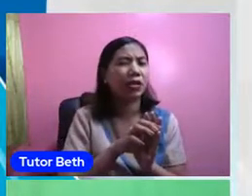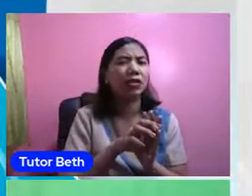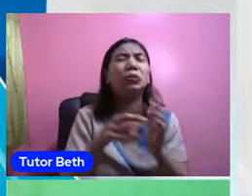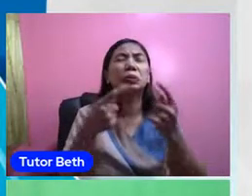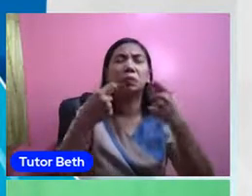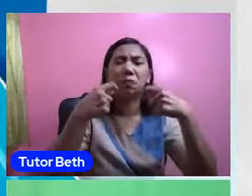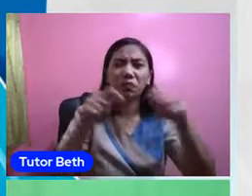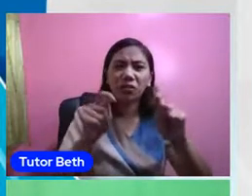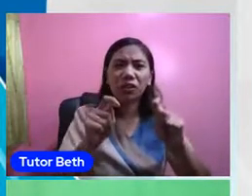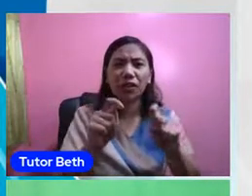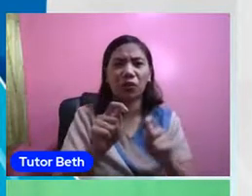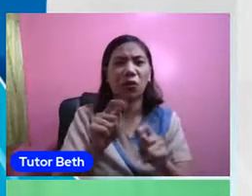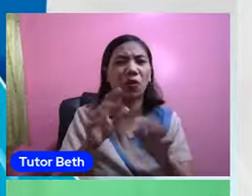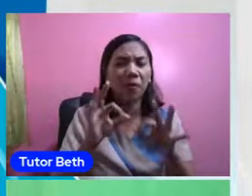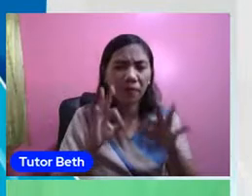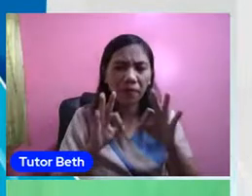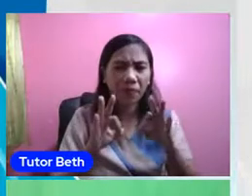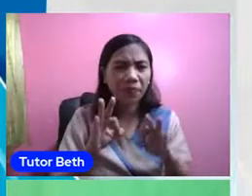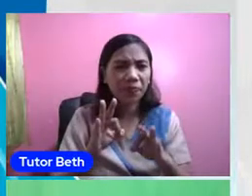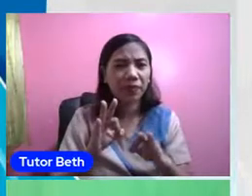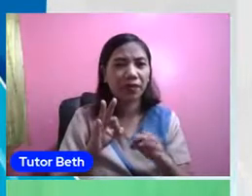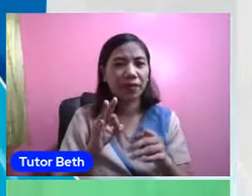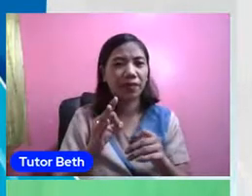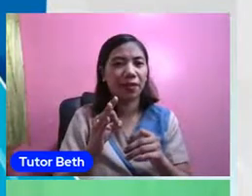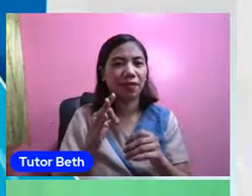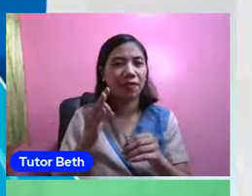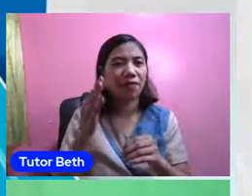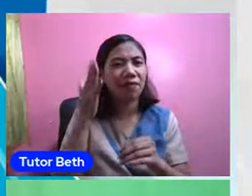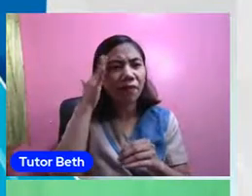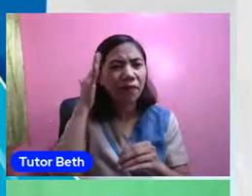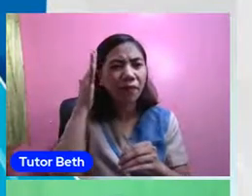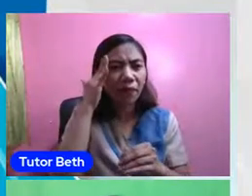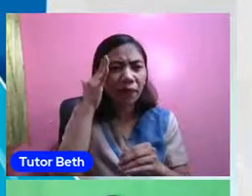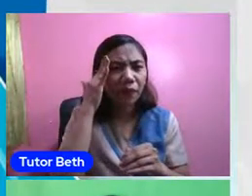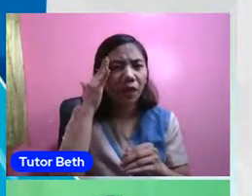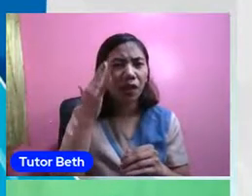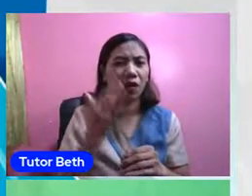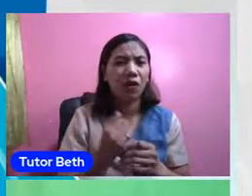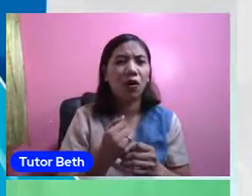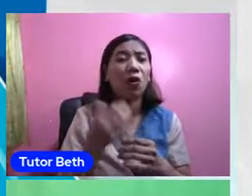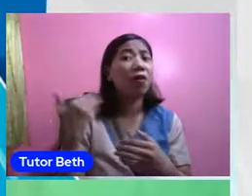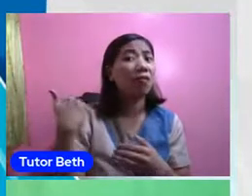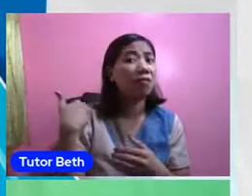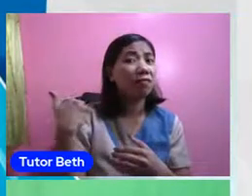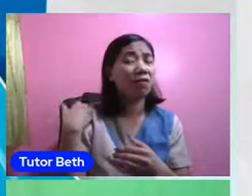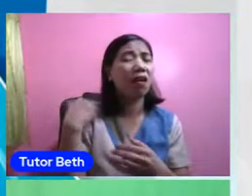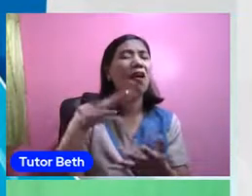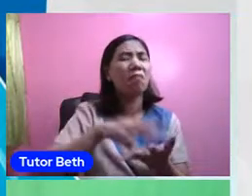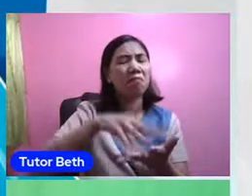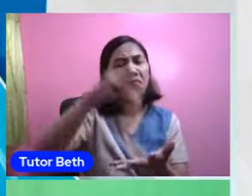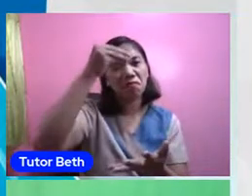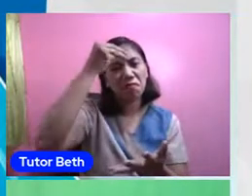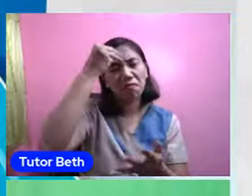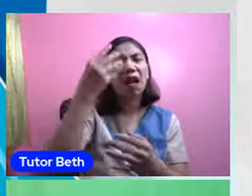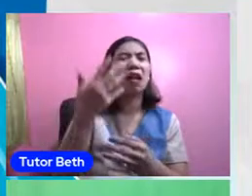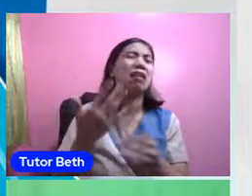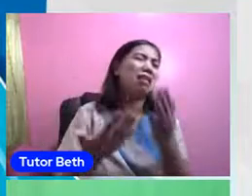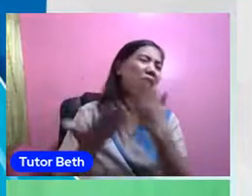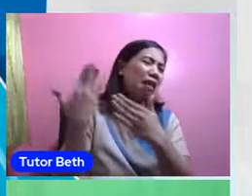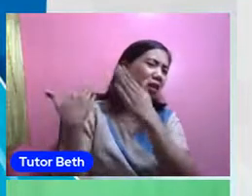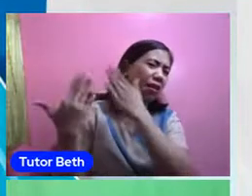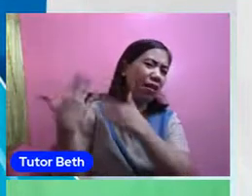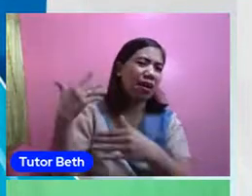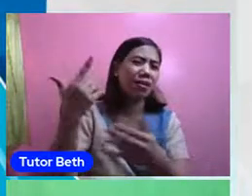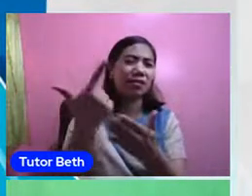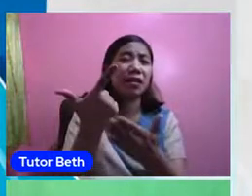dun sa mga pinapakitang larawan ng teacher nyo habang tinuturo yung aralita yan. Sige nga. Tignan ko. Number